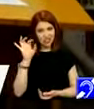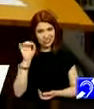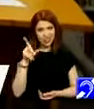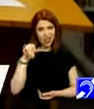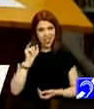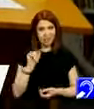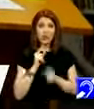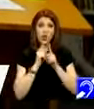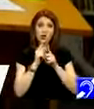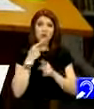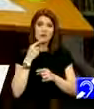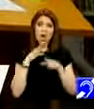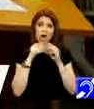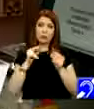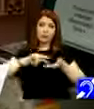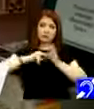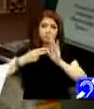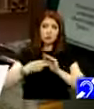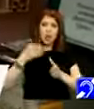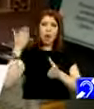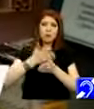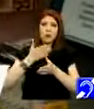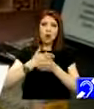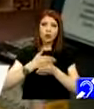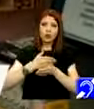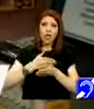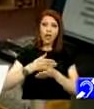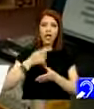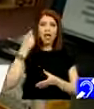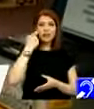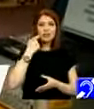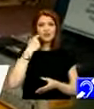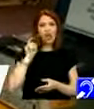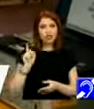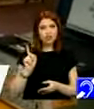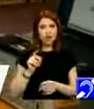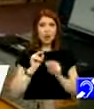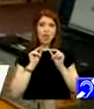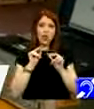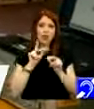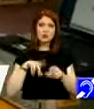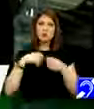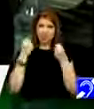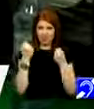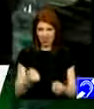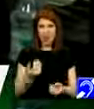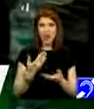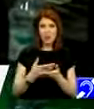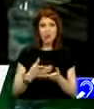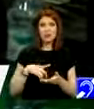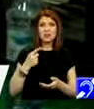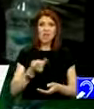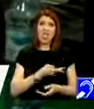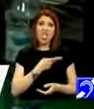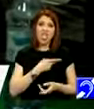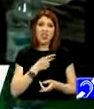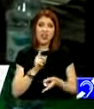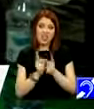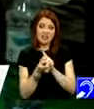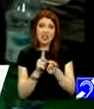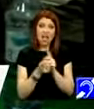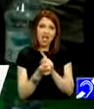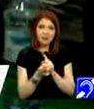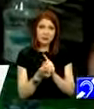50 de lei. Cursurile de limba română sunt organizate la Biblioteca Județeană Doiliu Zanfirescu. Lecțiile sunt dificile pentru că se folosește engleza ca limbă